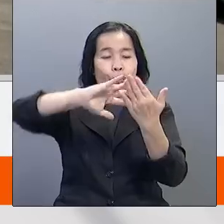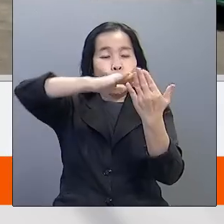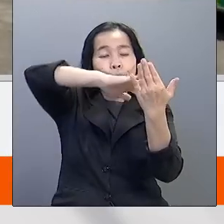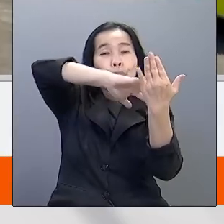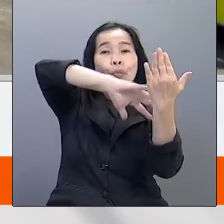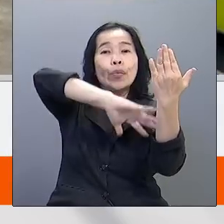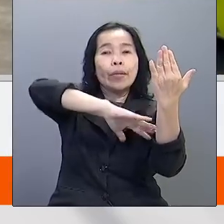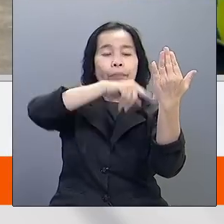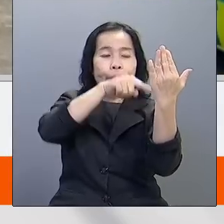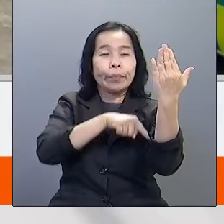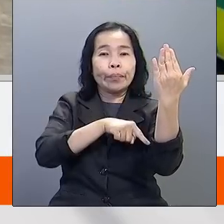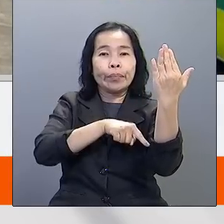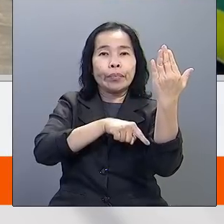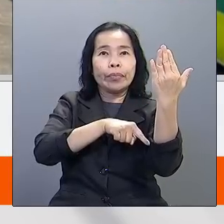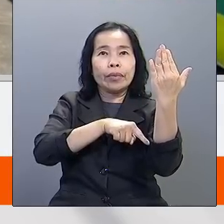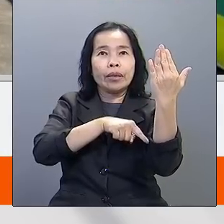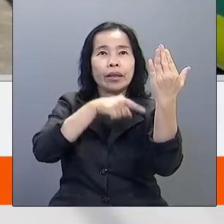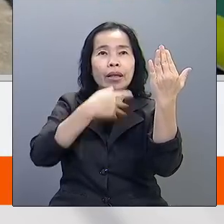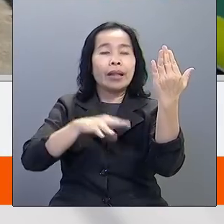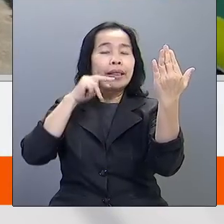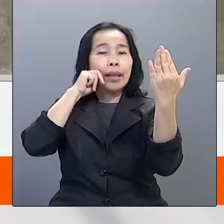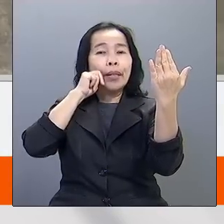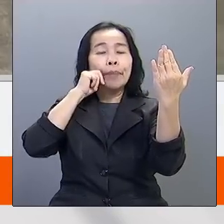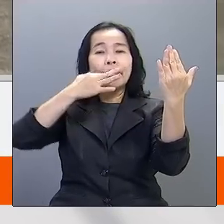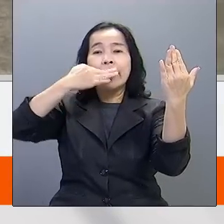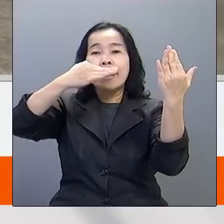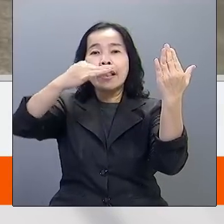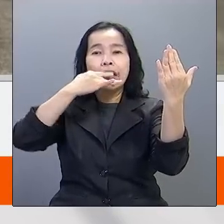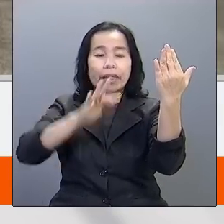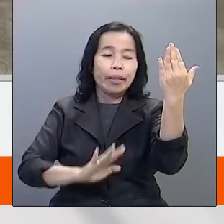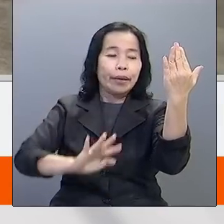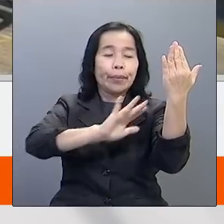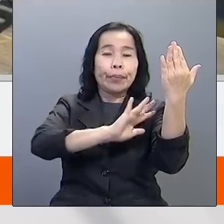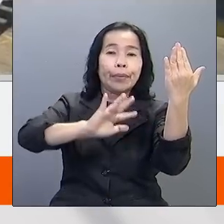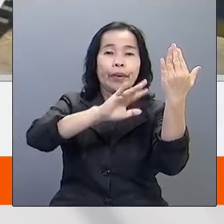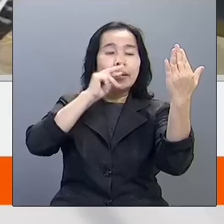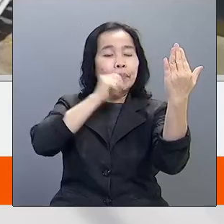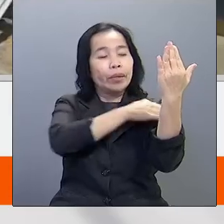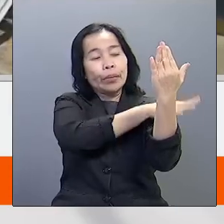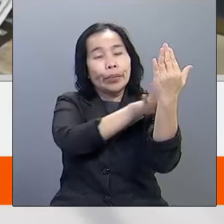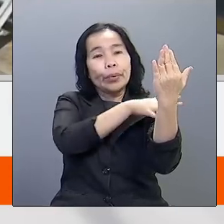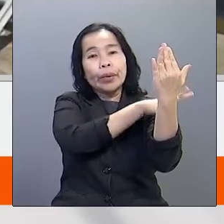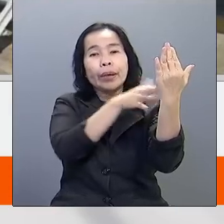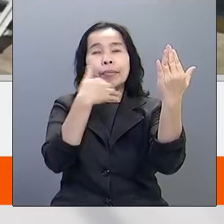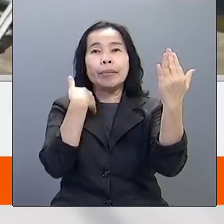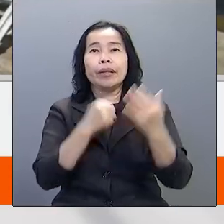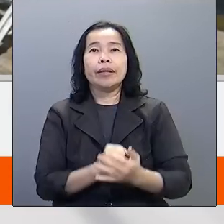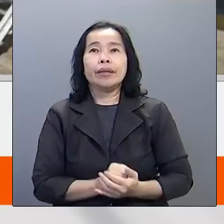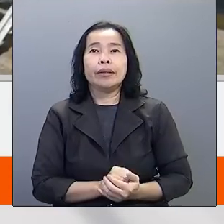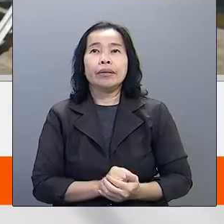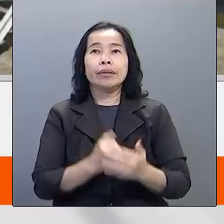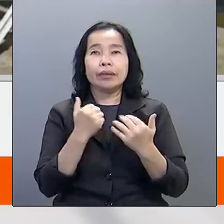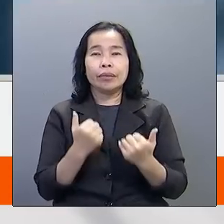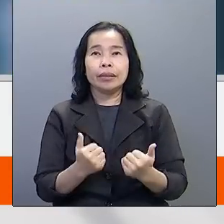ก็คือจะพัดเข้าหาจากทะเลเข้าหาฝั่งครับและทิศทางเนี่ยเราก็จะลงมาทางใต้เรื่อยๆนะครับซึ่ง